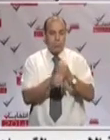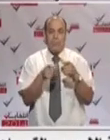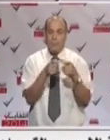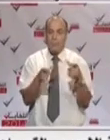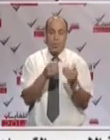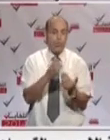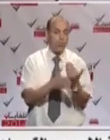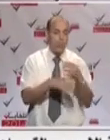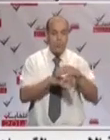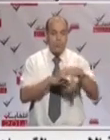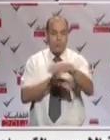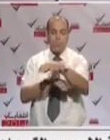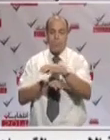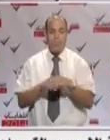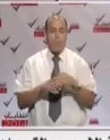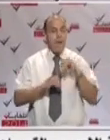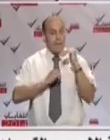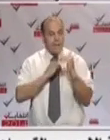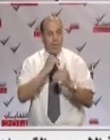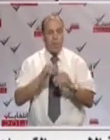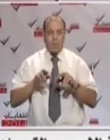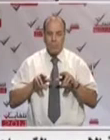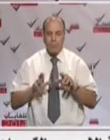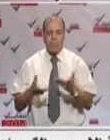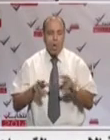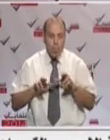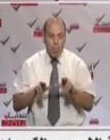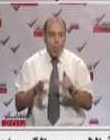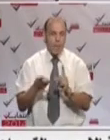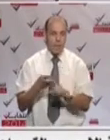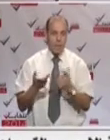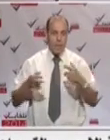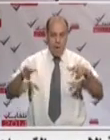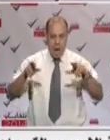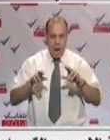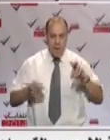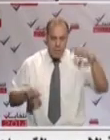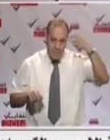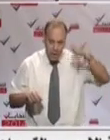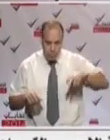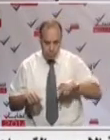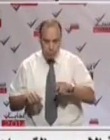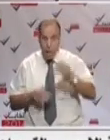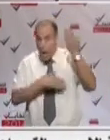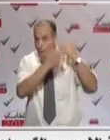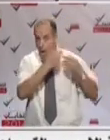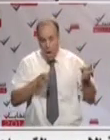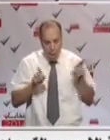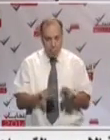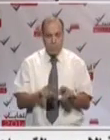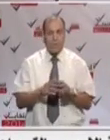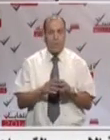في المعتمدين مع تطوير البنيه التحتيه من طرقات واعاده السكه الحديديه الى ثالث في نشاطها